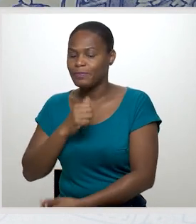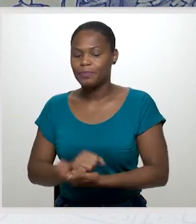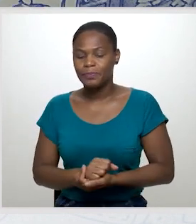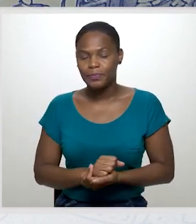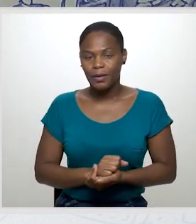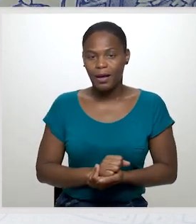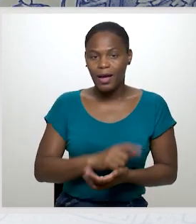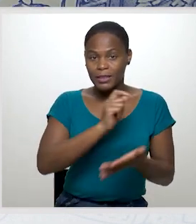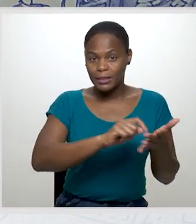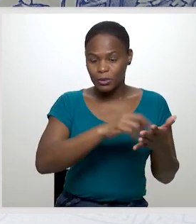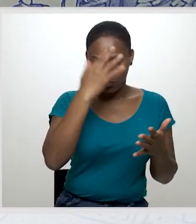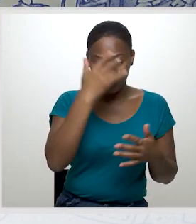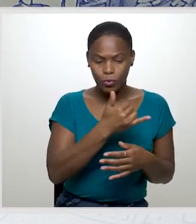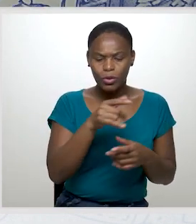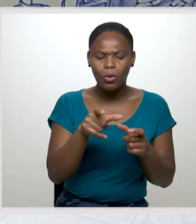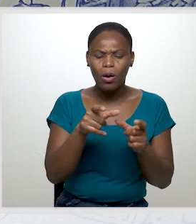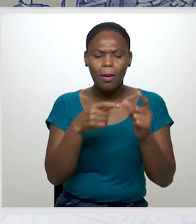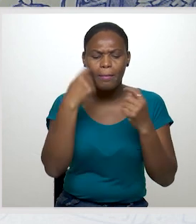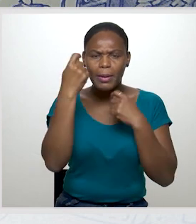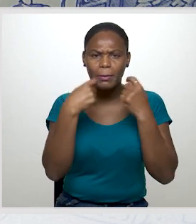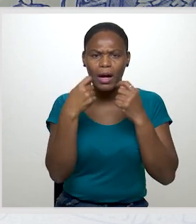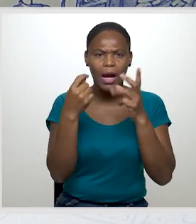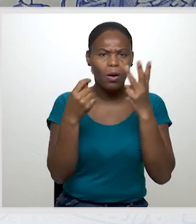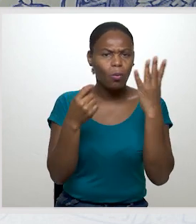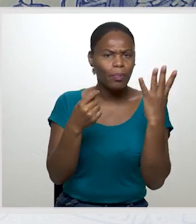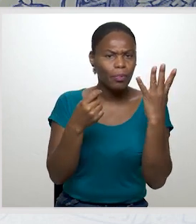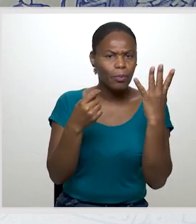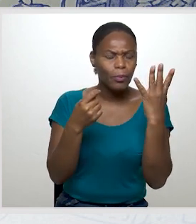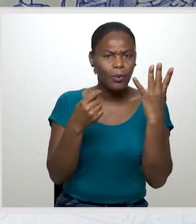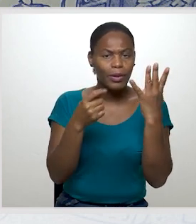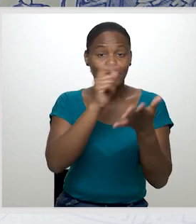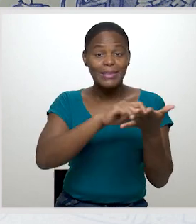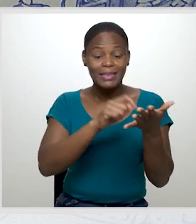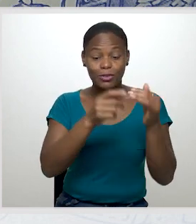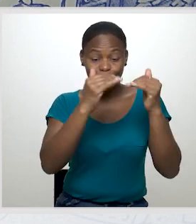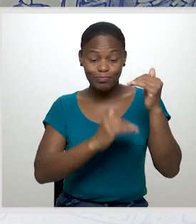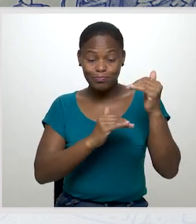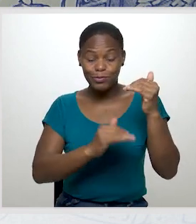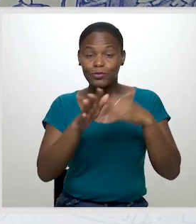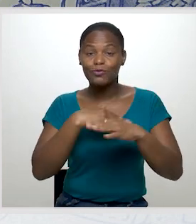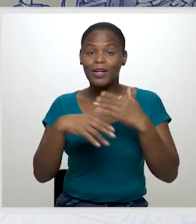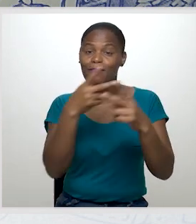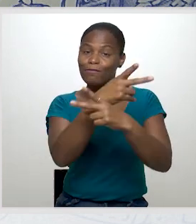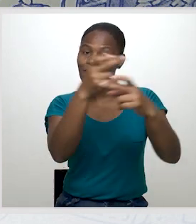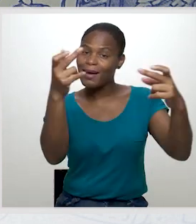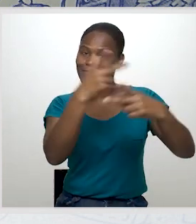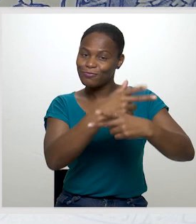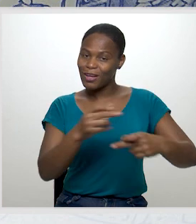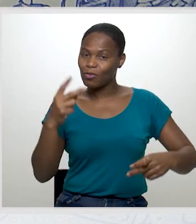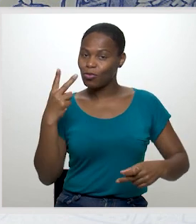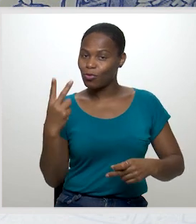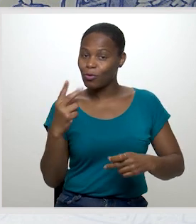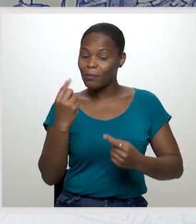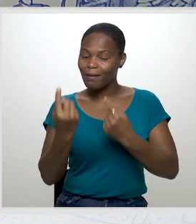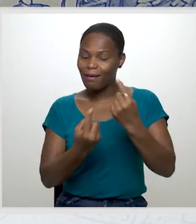4 expressions de l'exercice précédent et tu vas en faire 2 phrases pour chaque dessin. Tu as